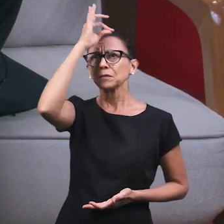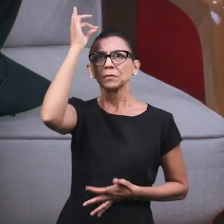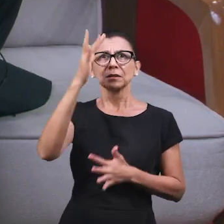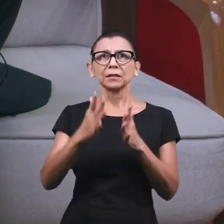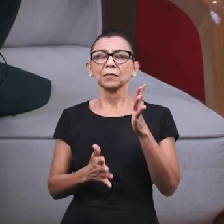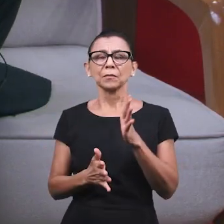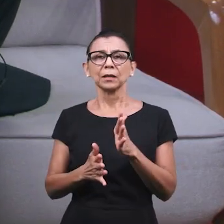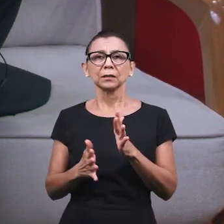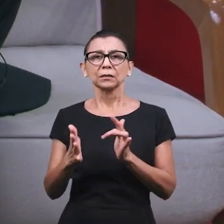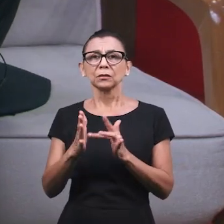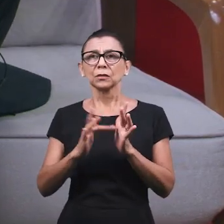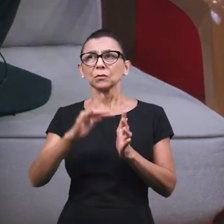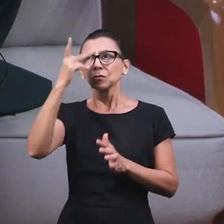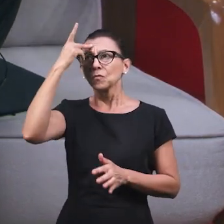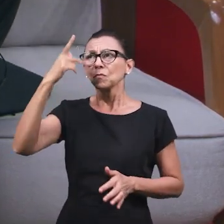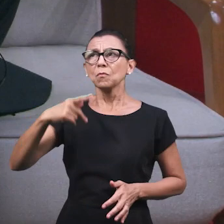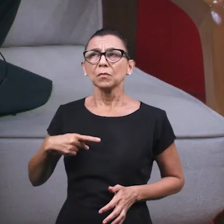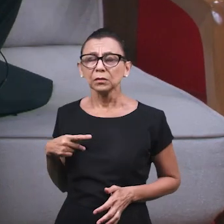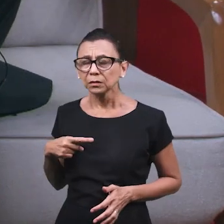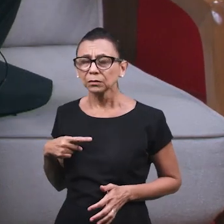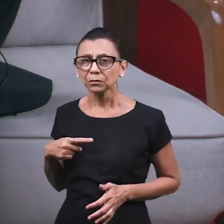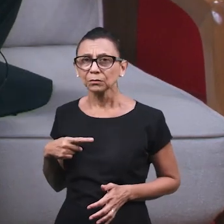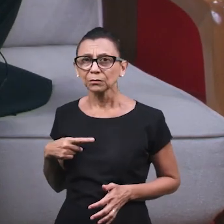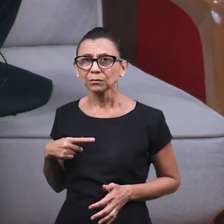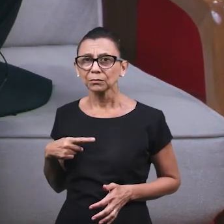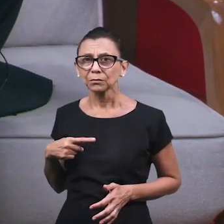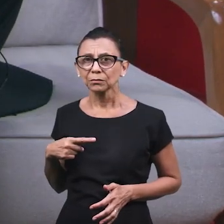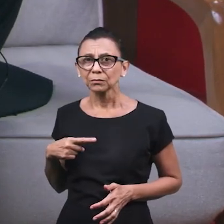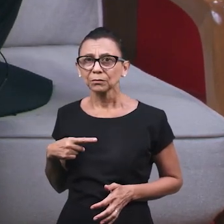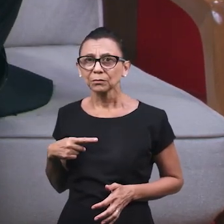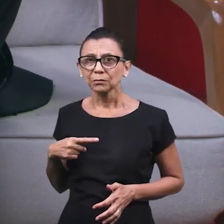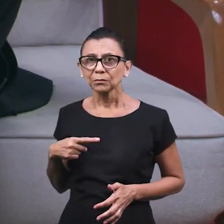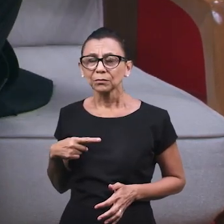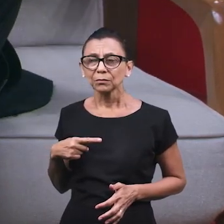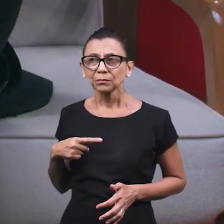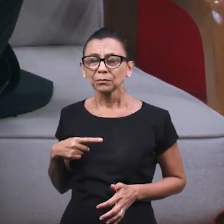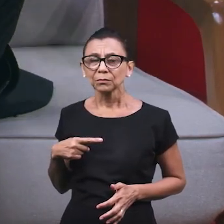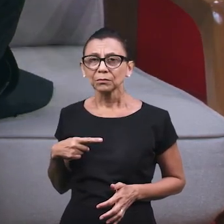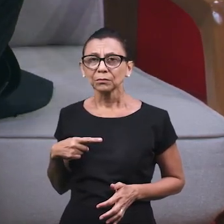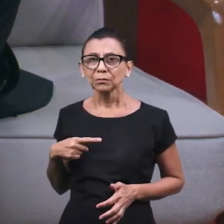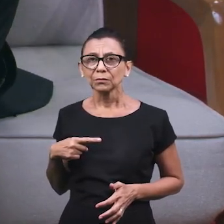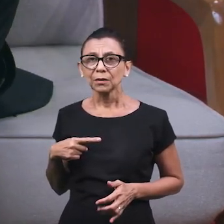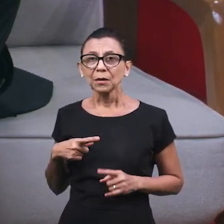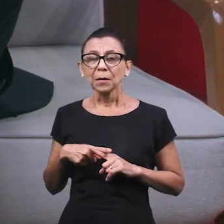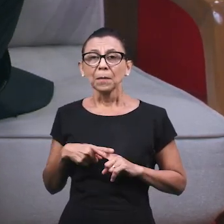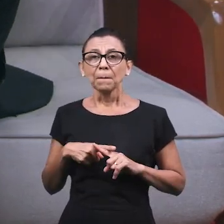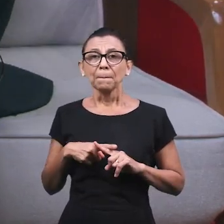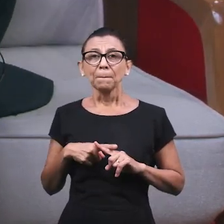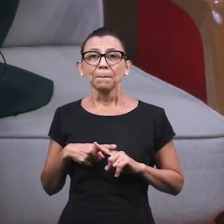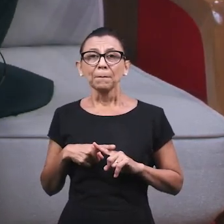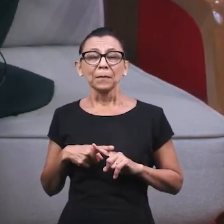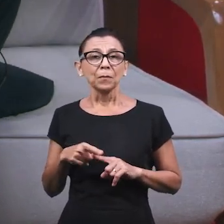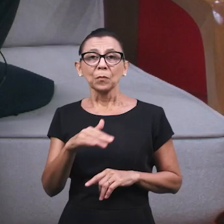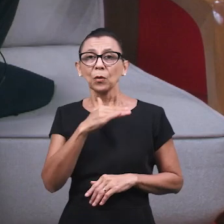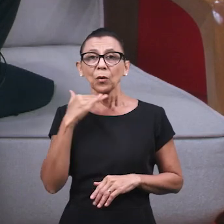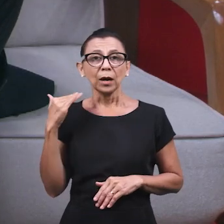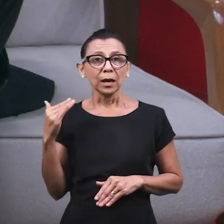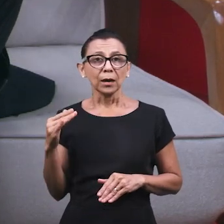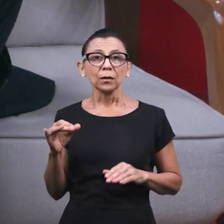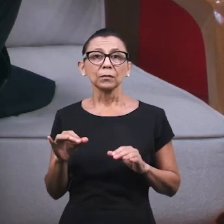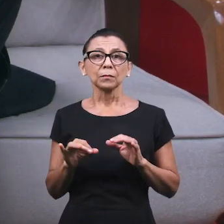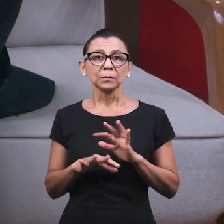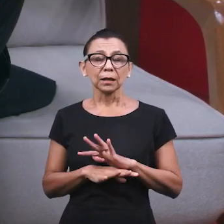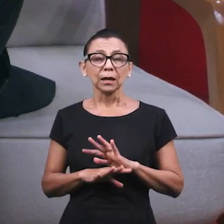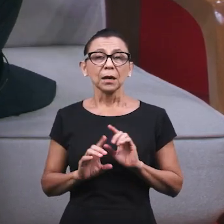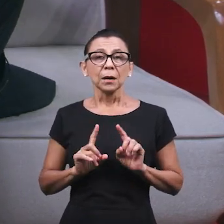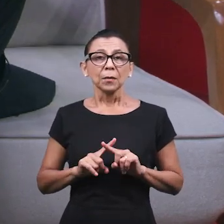Saint-Esprit versé. Jésus, comme un homme, il n'était pas là. Mais le Saint-Esprit était